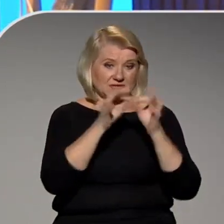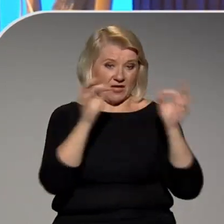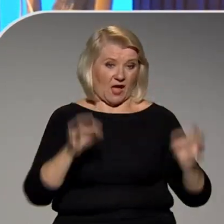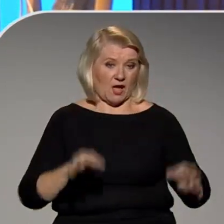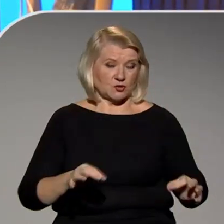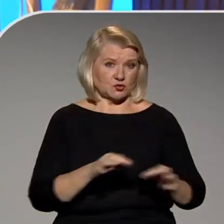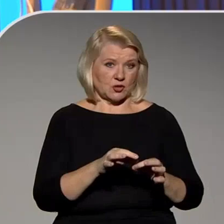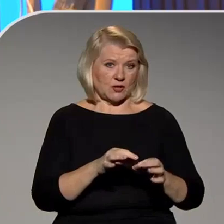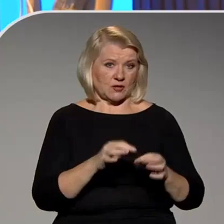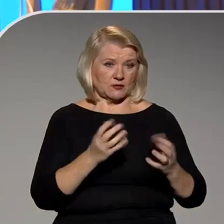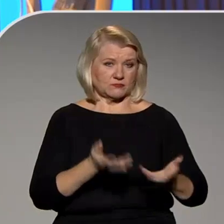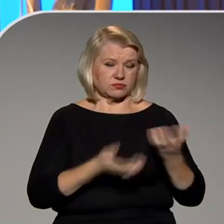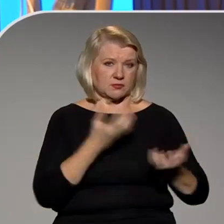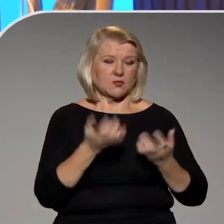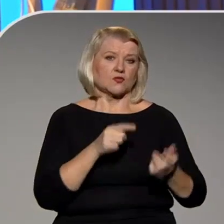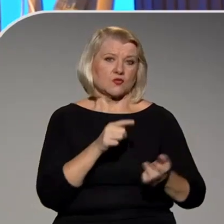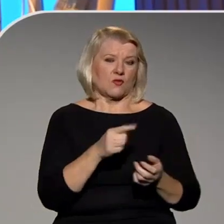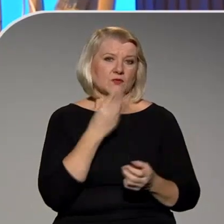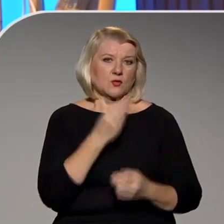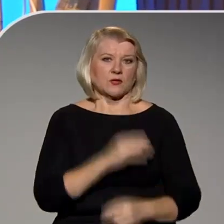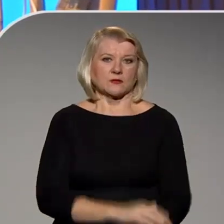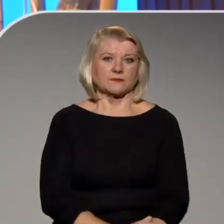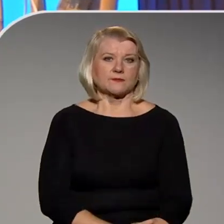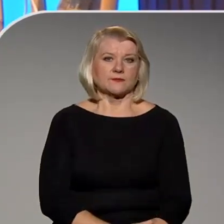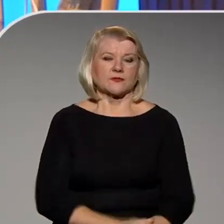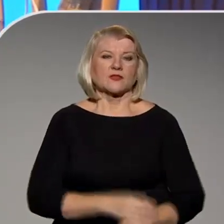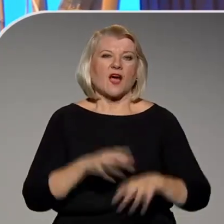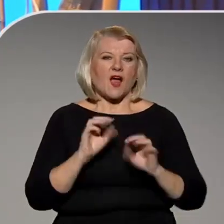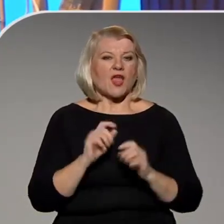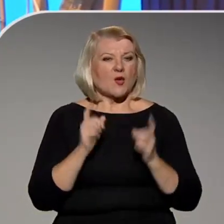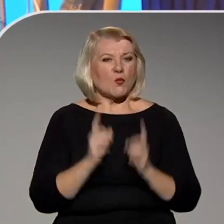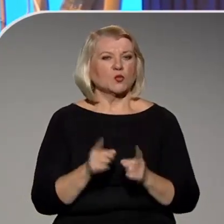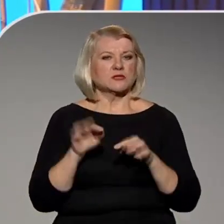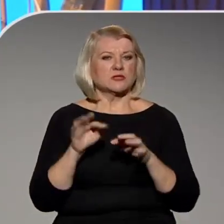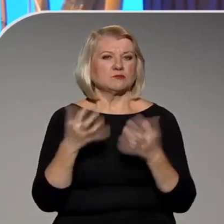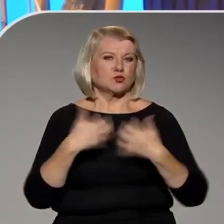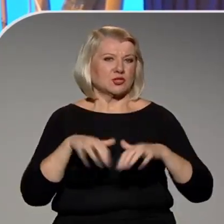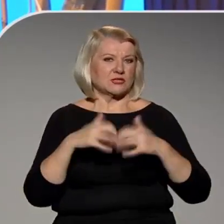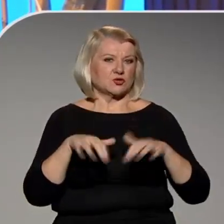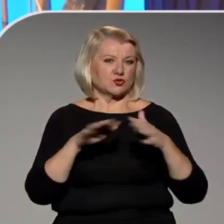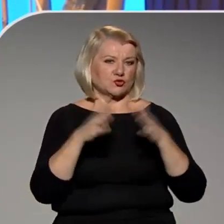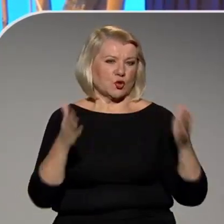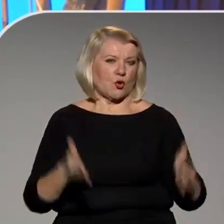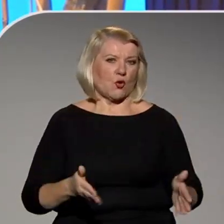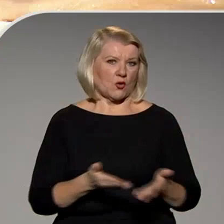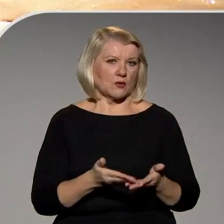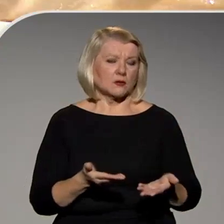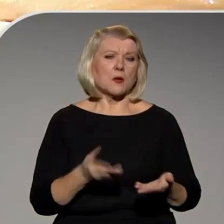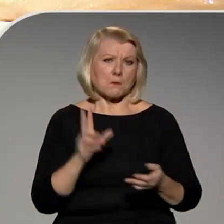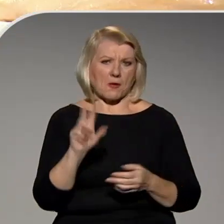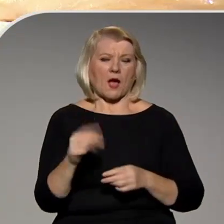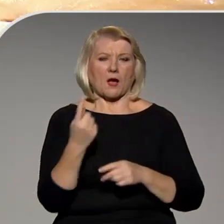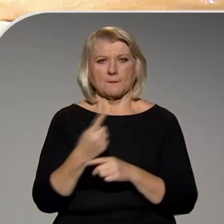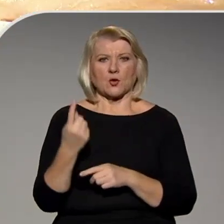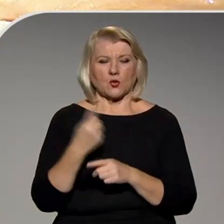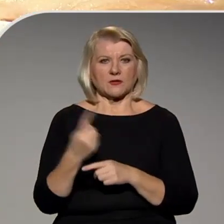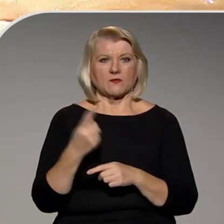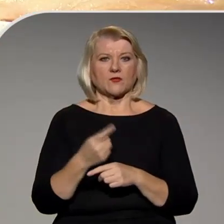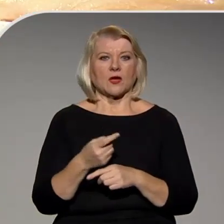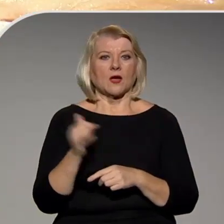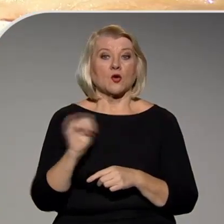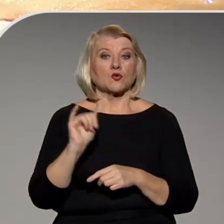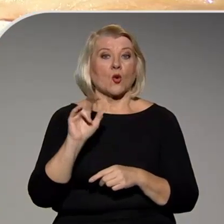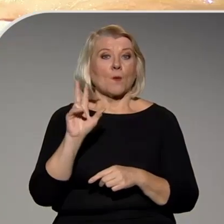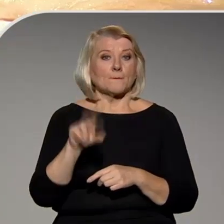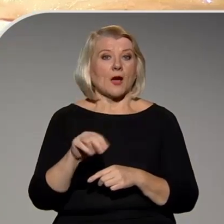pozře. Ale my asi sous vide metodu můžeme použít, pokud na to máme speciální přístroj doma. Ano, ano. Takové přístroje existují, někdo má parní troubu, v